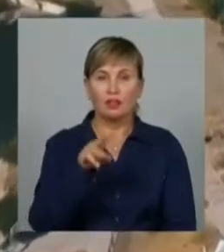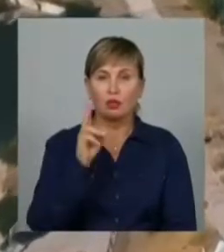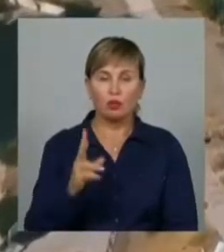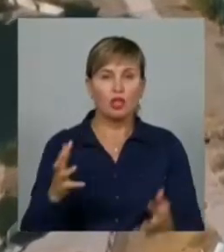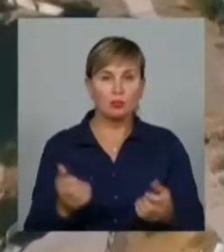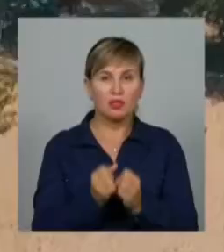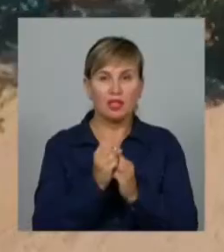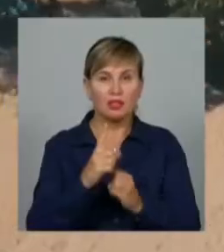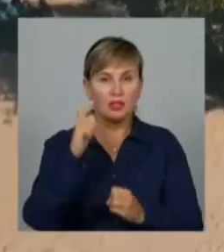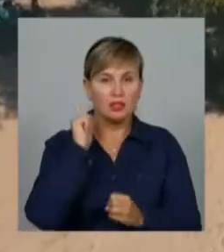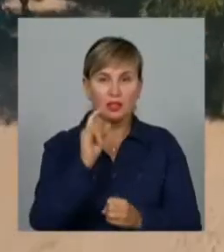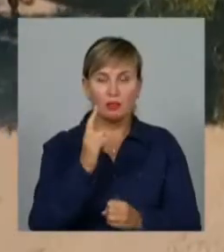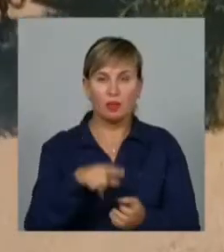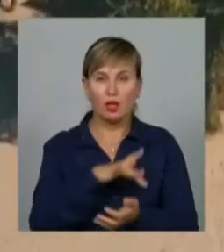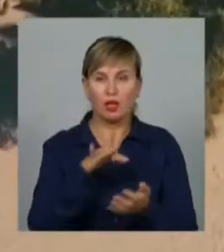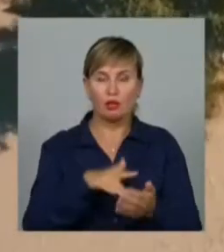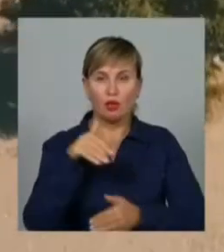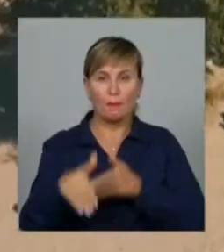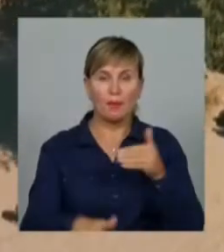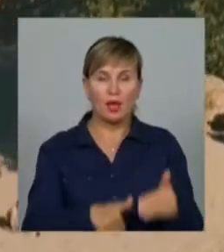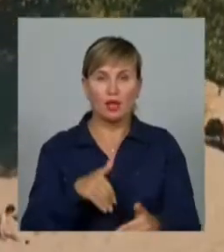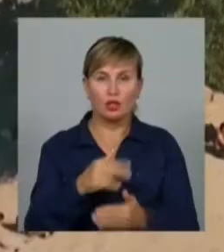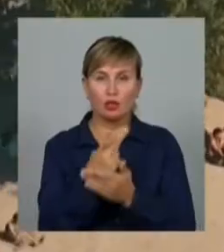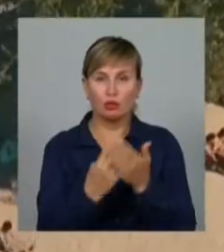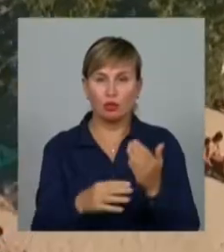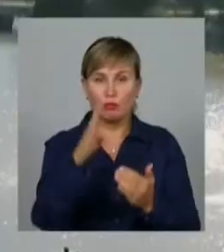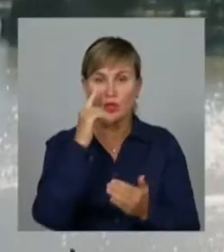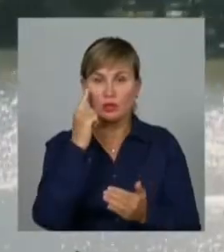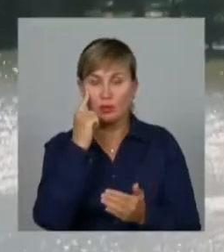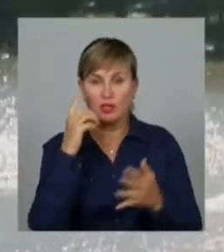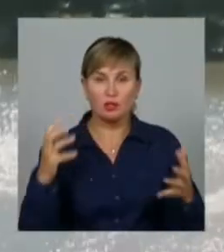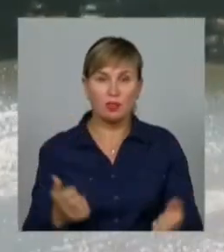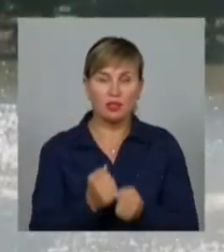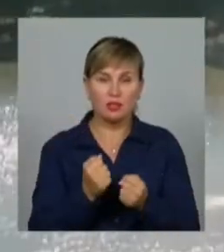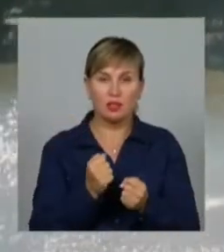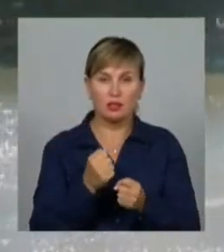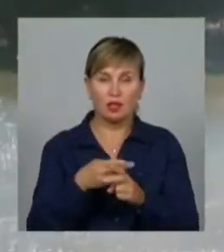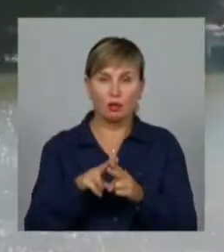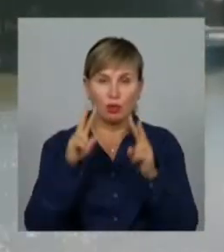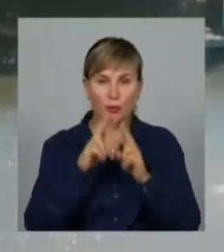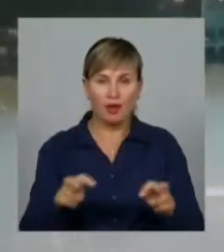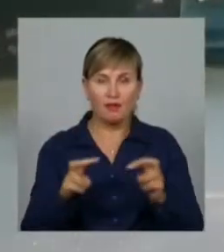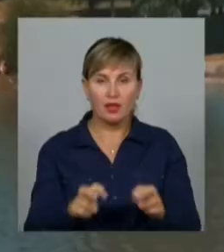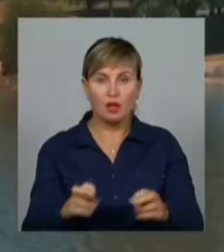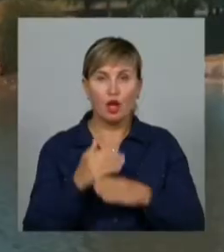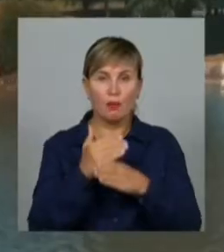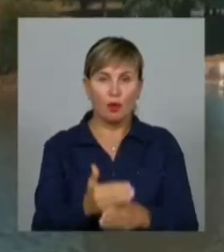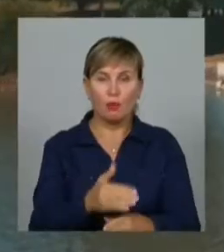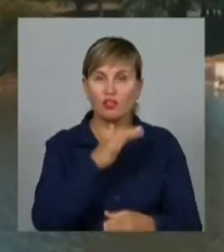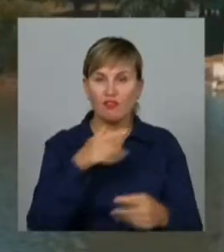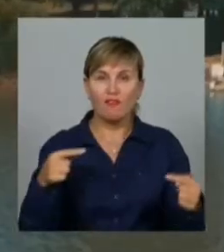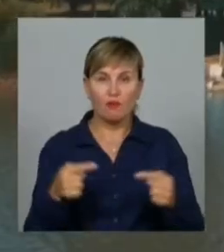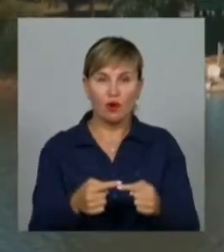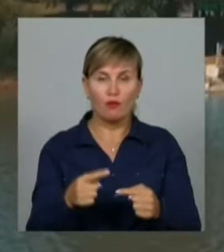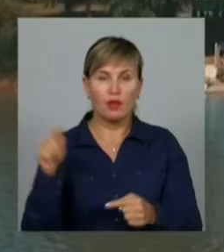спасли 11-летнего ребенка на городском пляже. Тонущего мальчика заметил спасатель, патрулировавший акваторию. Помощь подоспела вовремя.